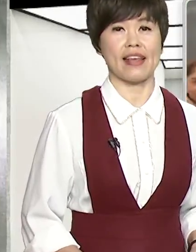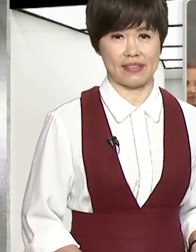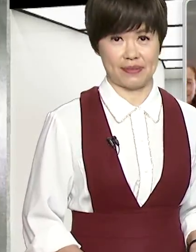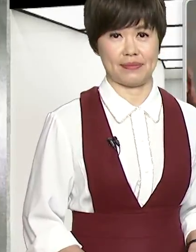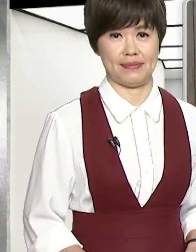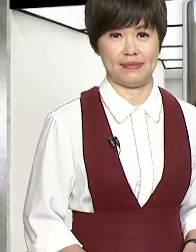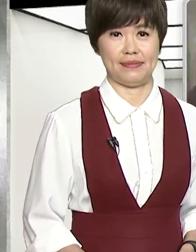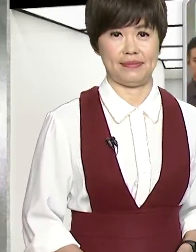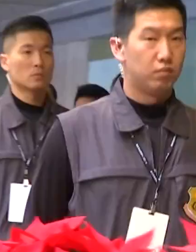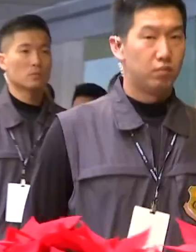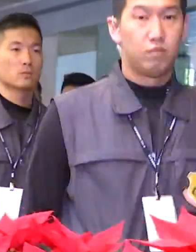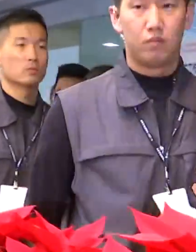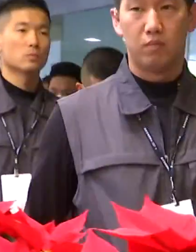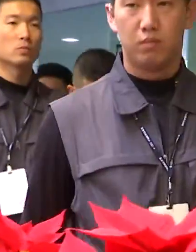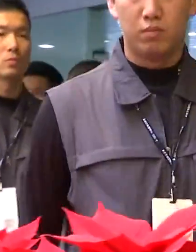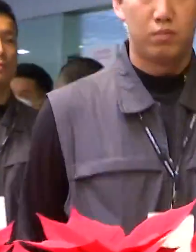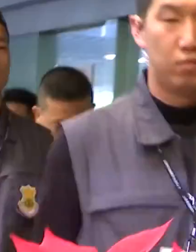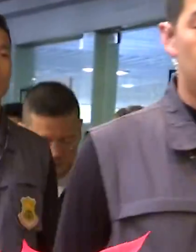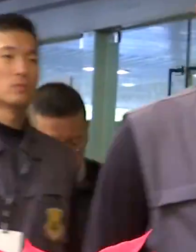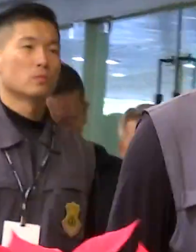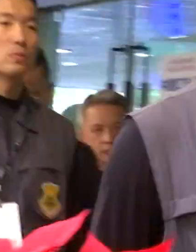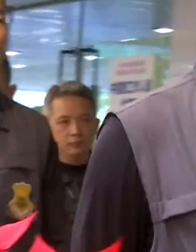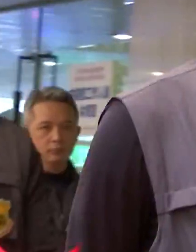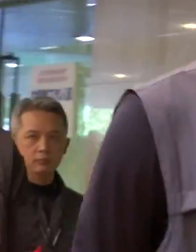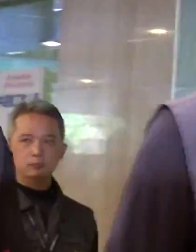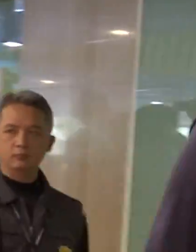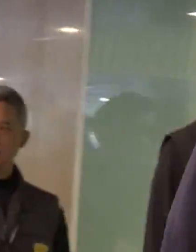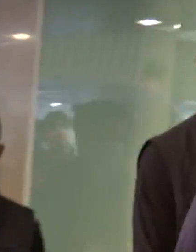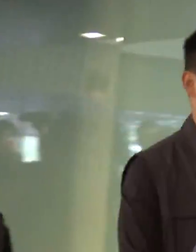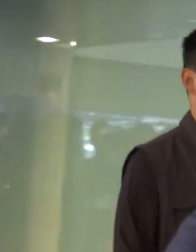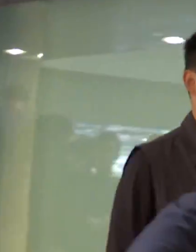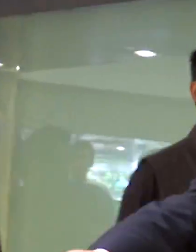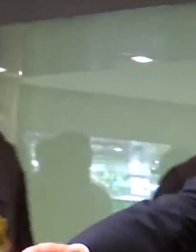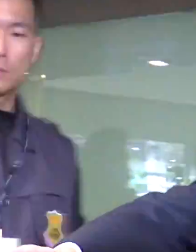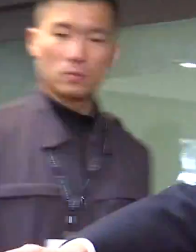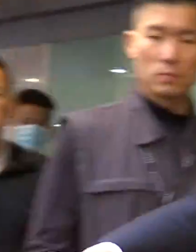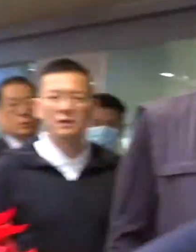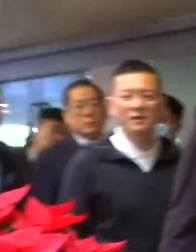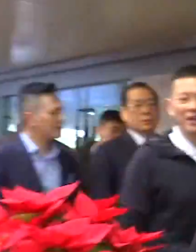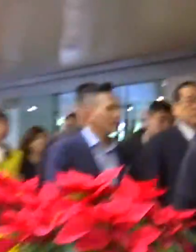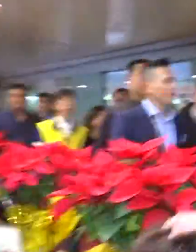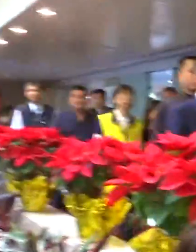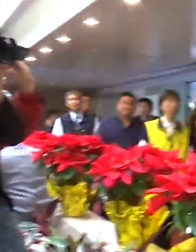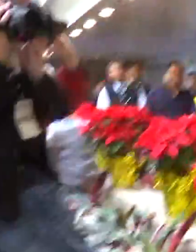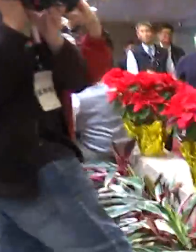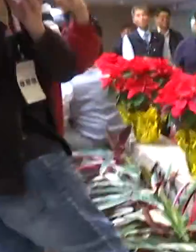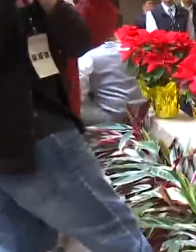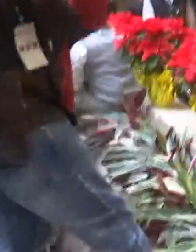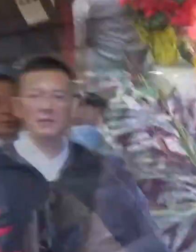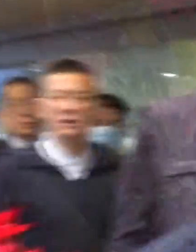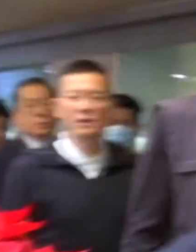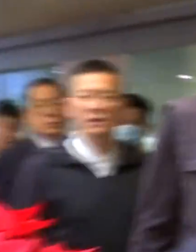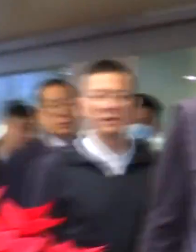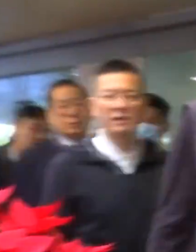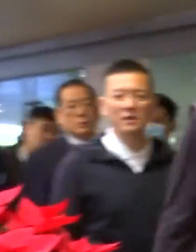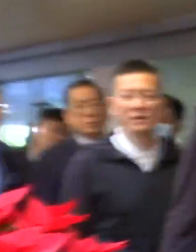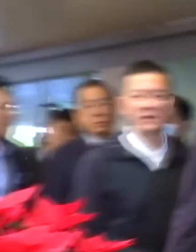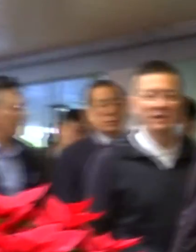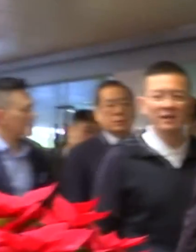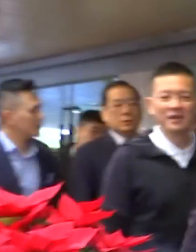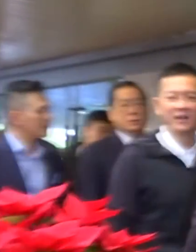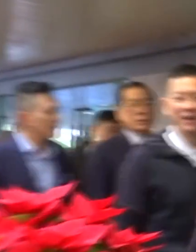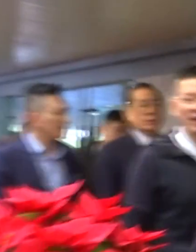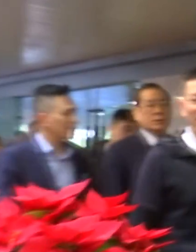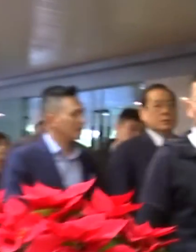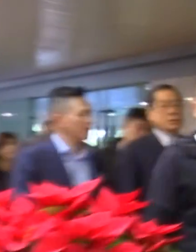激烈。 总统候选人第二场电视政见发表会，昨夜顿一举行，韩国如今到现场，各人